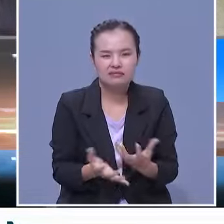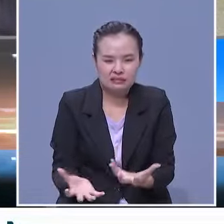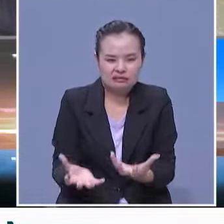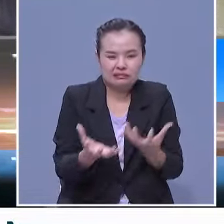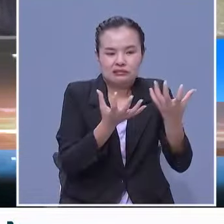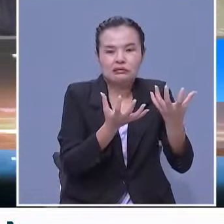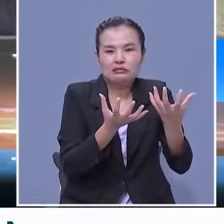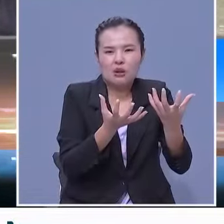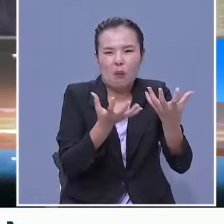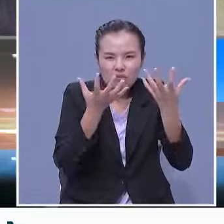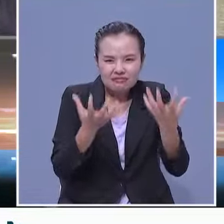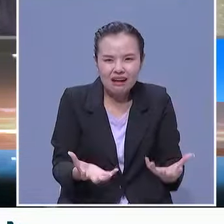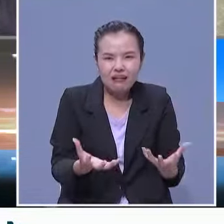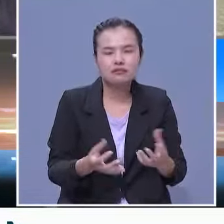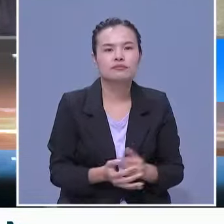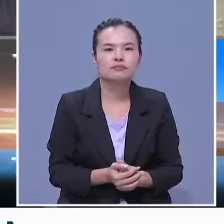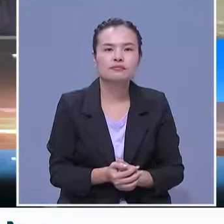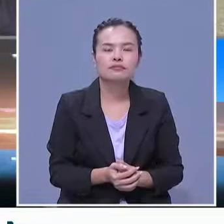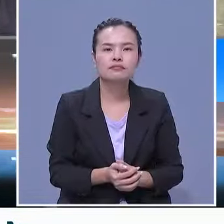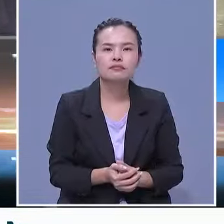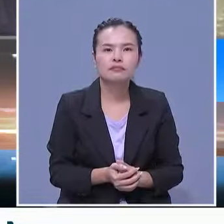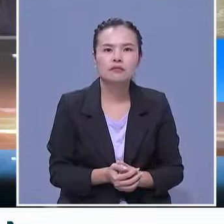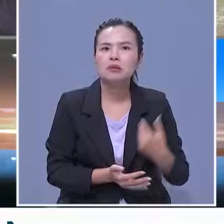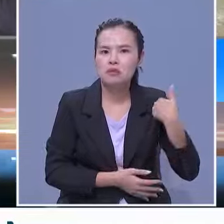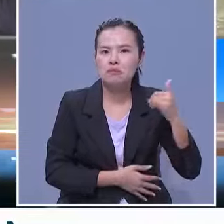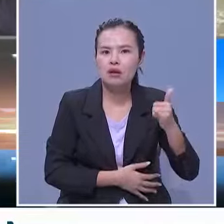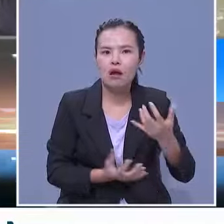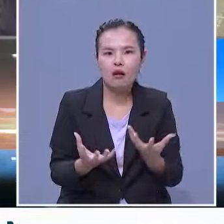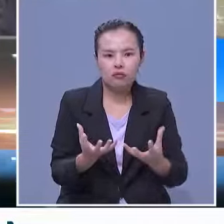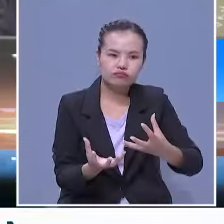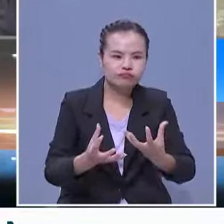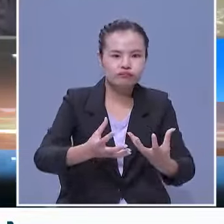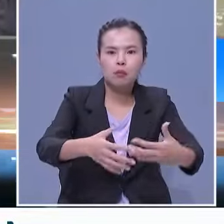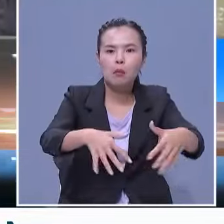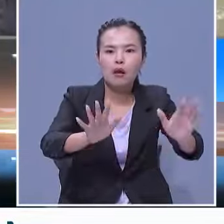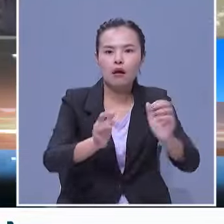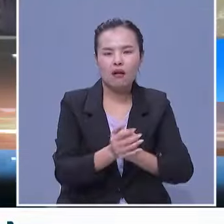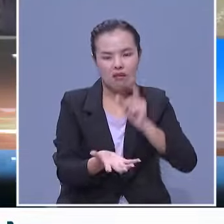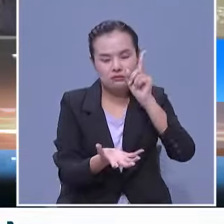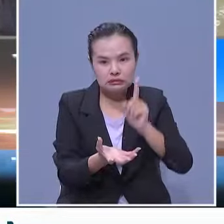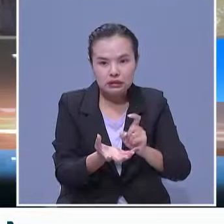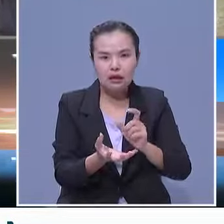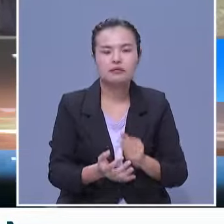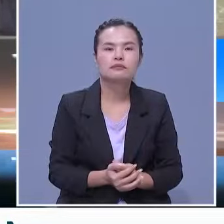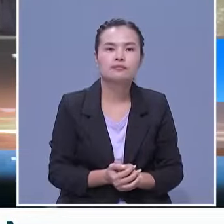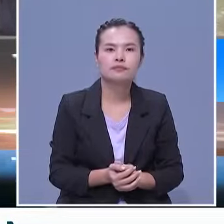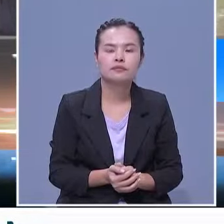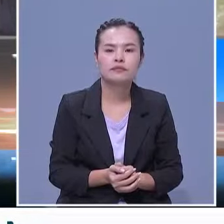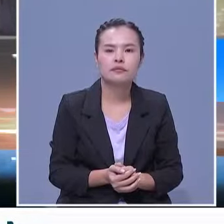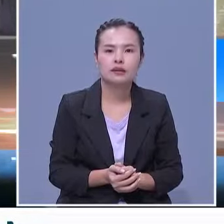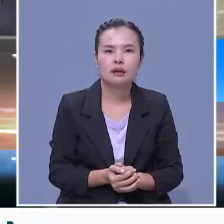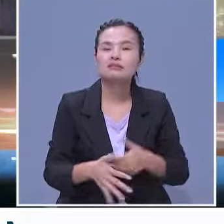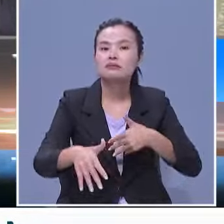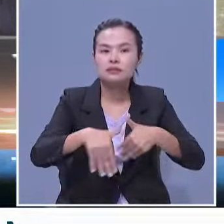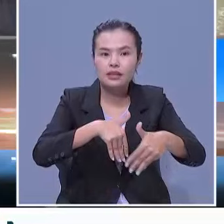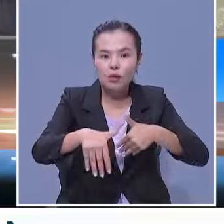เนื่องจากเป็นของหนักเพราะฉะนั้นเนี่ยก็บางหลังเนี่ยอาจจะลอยไปกับน้ำบางหลังก็อาจจะเสียหายไปแล้วนะคะส่วนชาวบ้าน